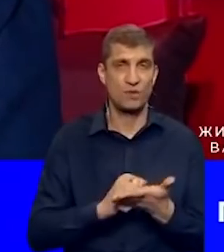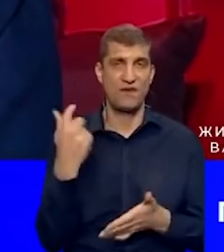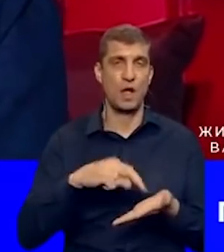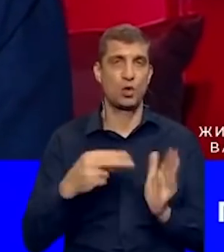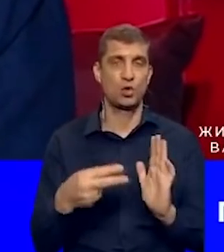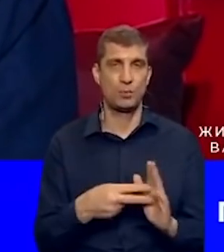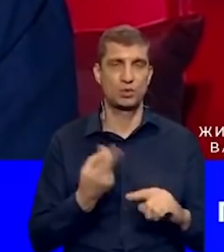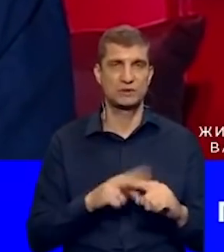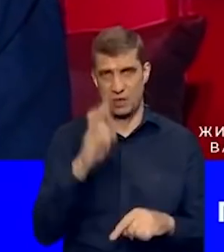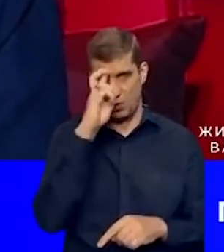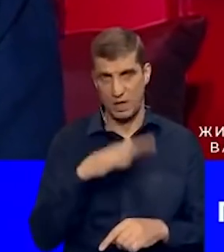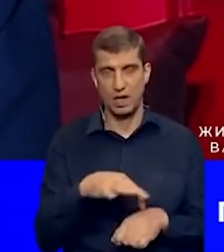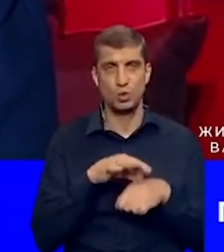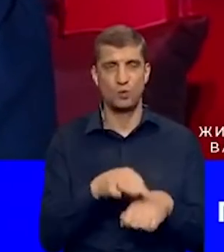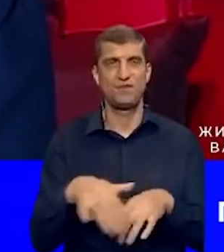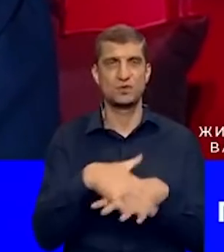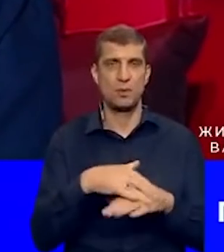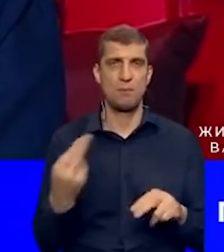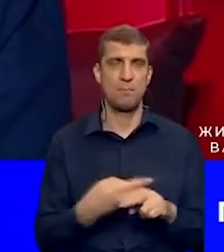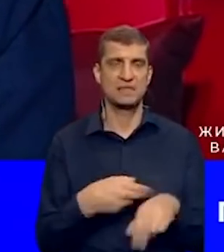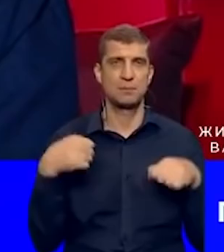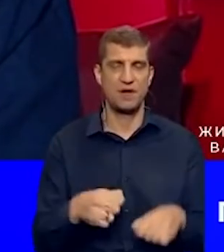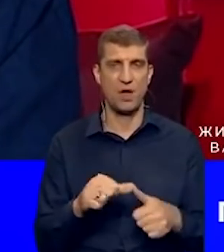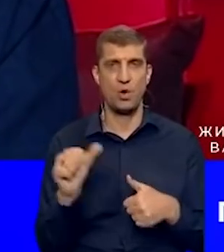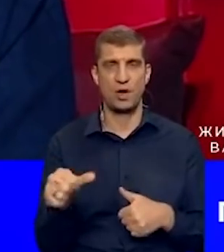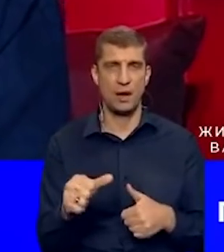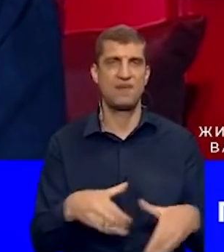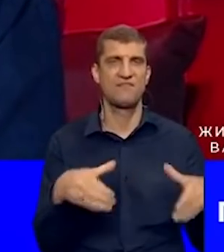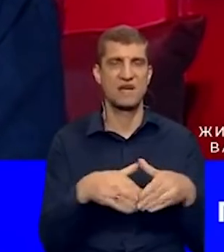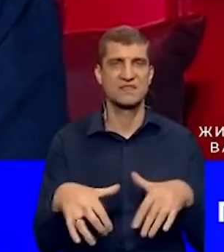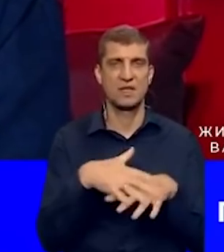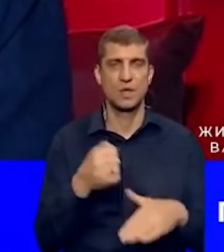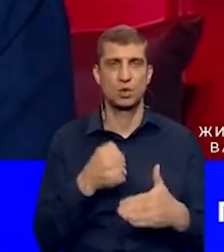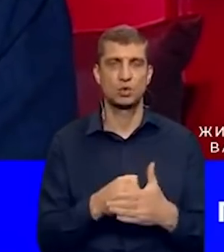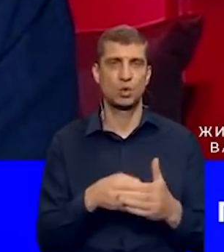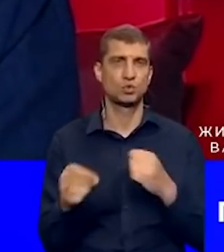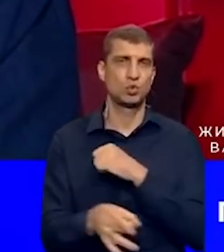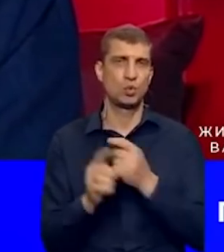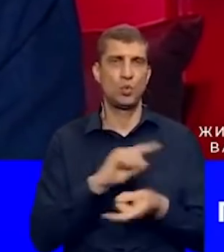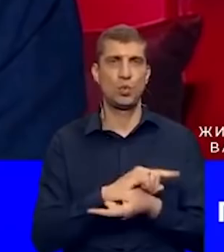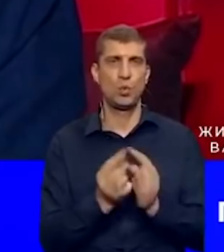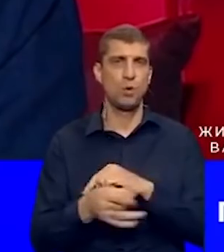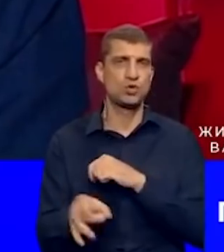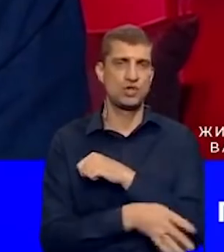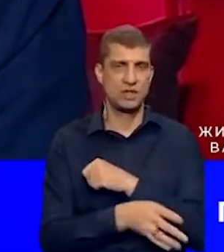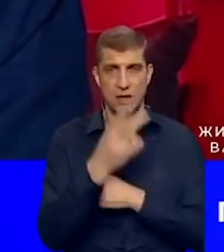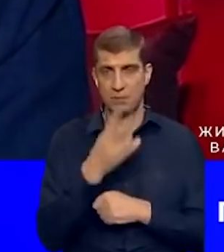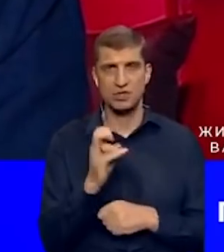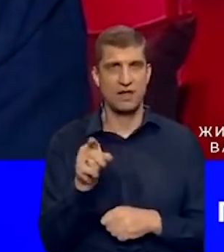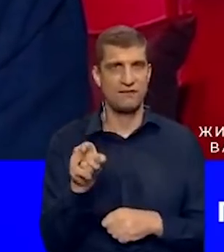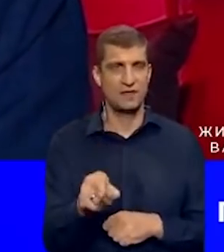цієї країни, довів суспільство до безправ'я, а окремі верстви населення до зубожіння. Бачите,